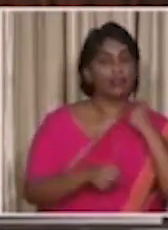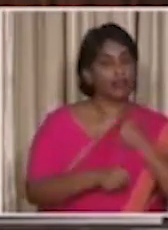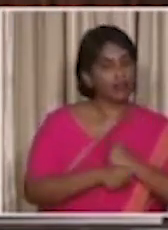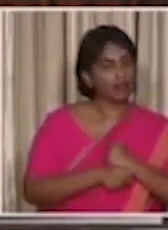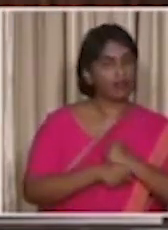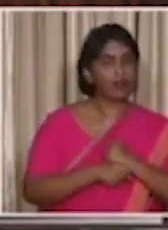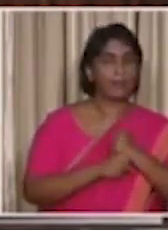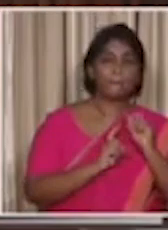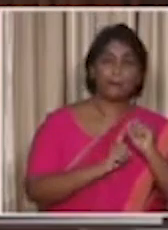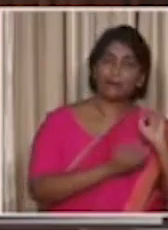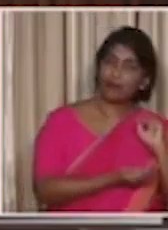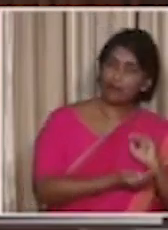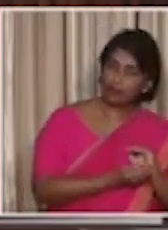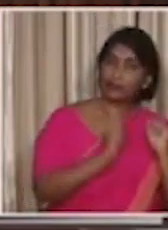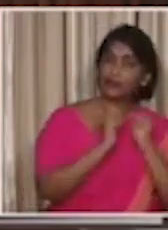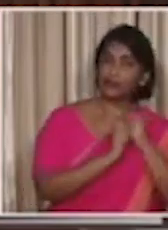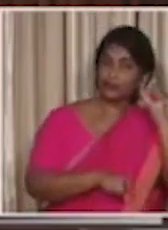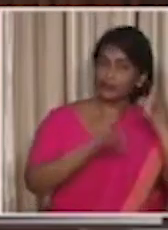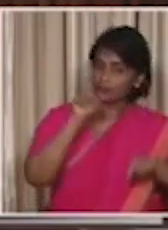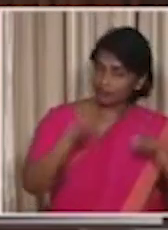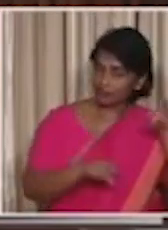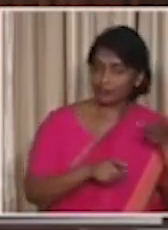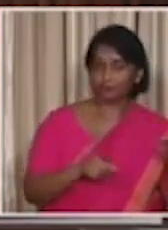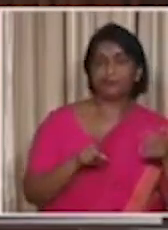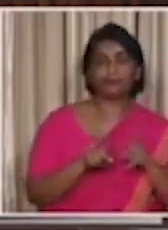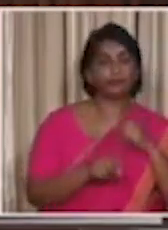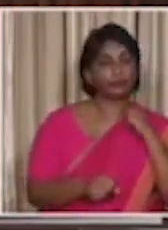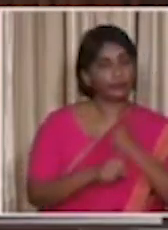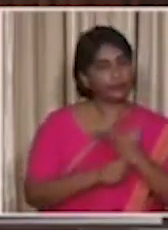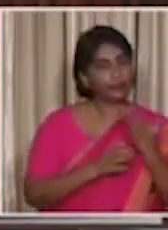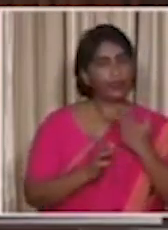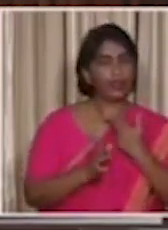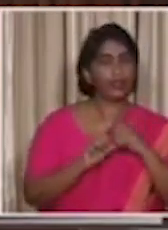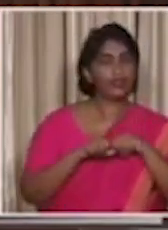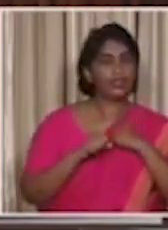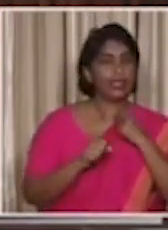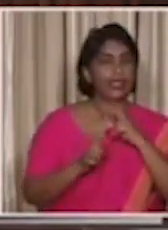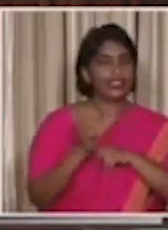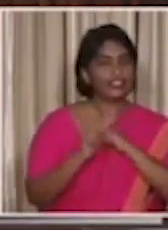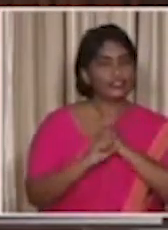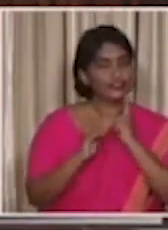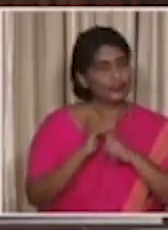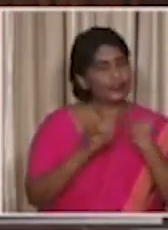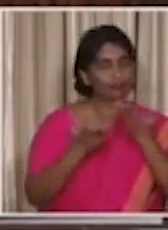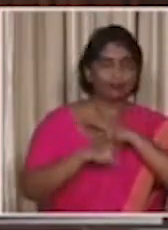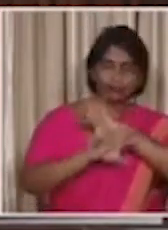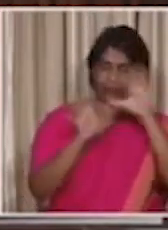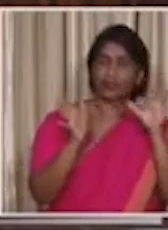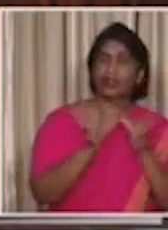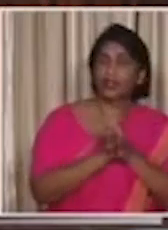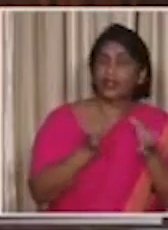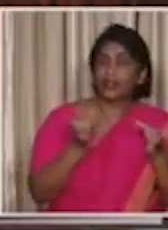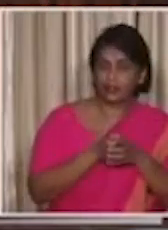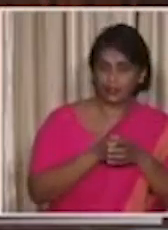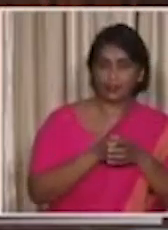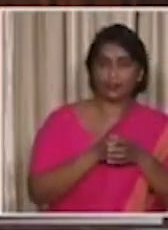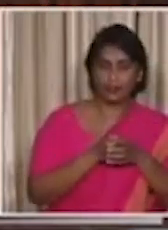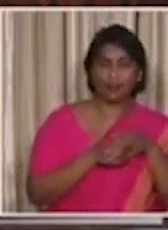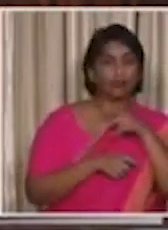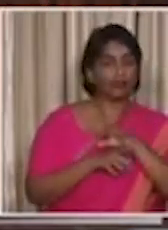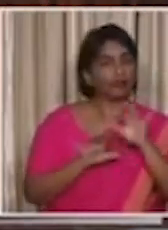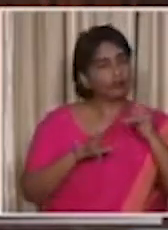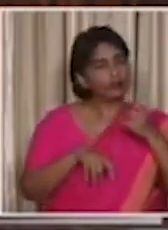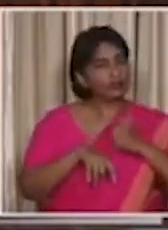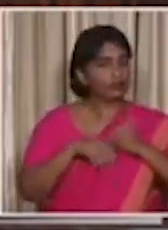හා පුද්ගලිකාංශයේ සේවක සේවිකාවන්, රජයේ නොවන සංවිධාන ආදී සෑම පාර්ශ්වයම එකට එක්විය යුතුයි. යම්